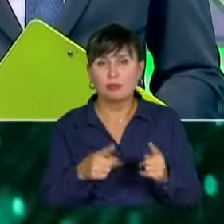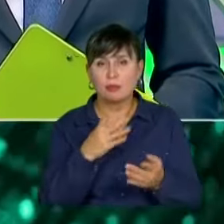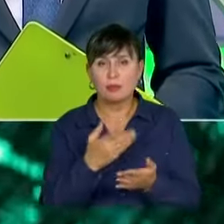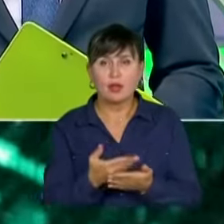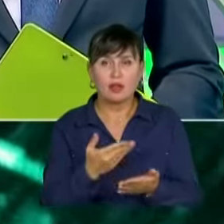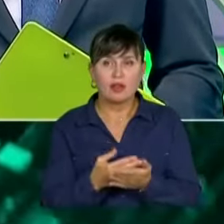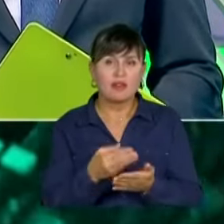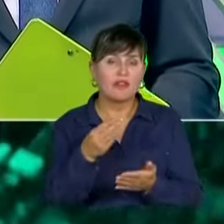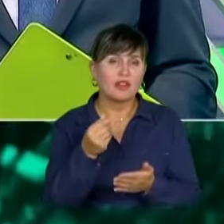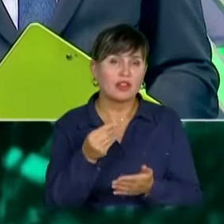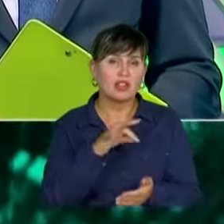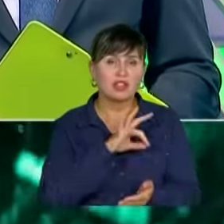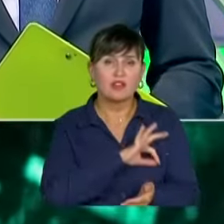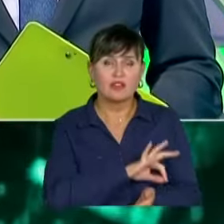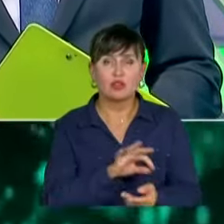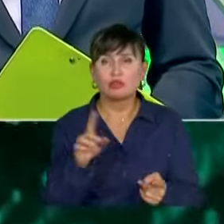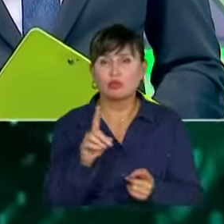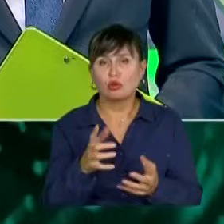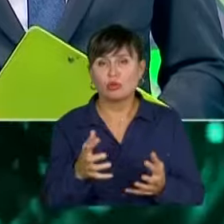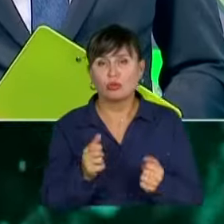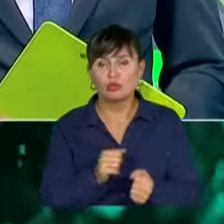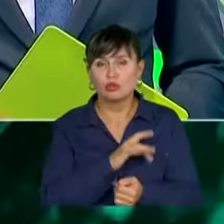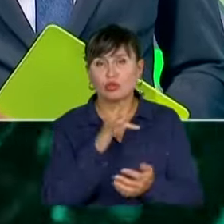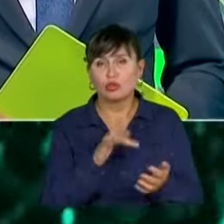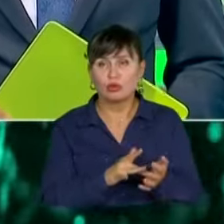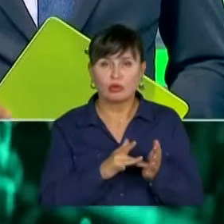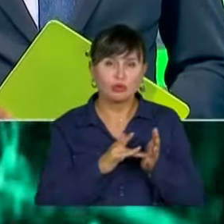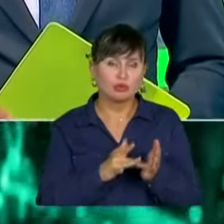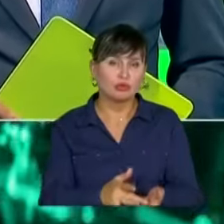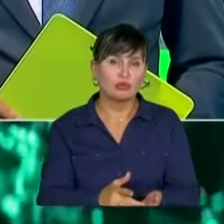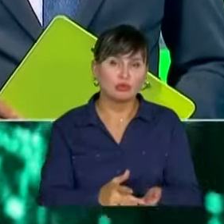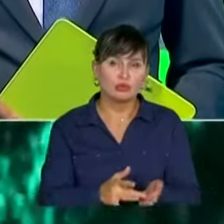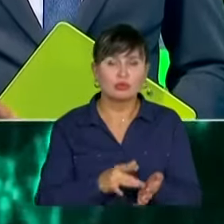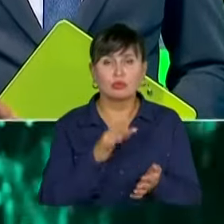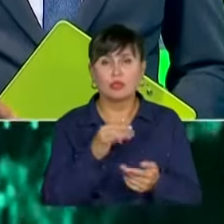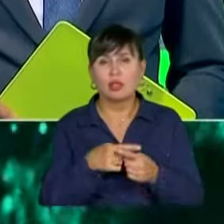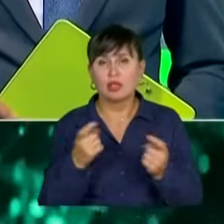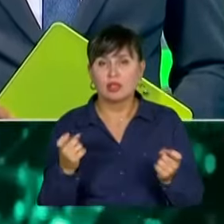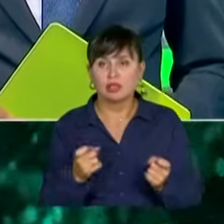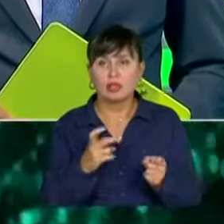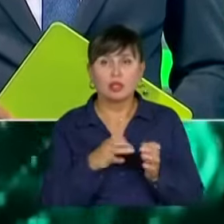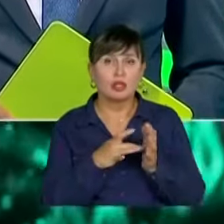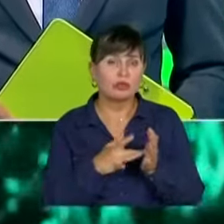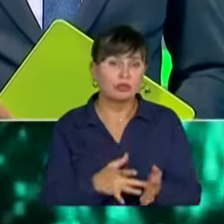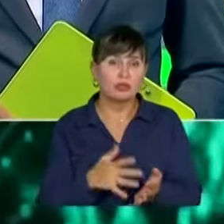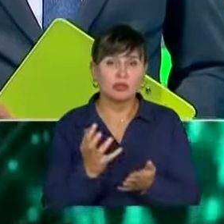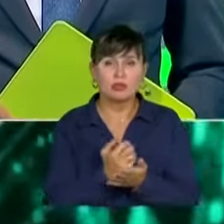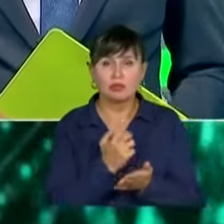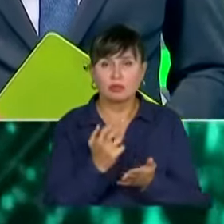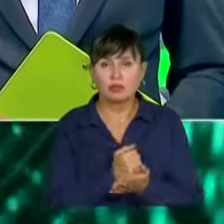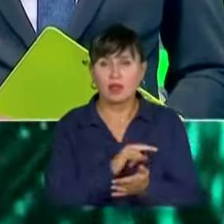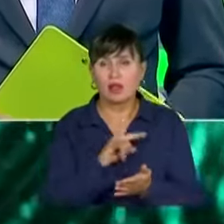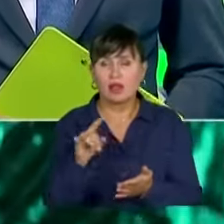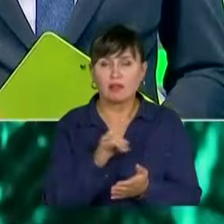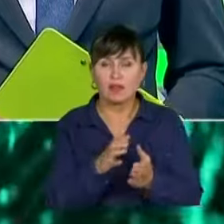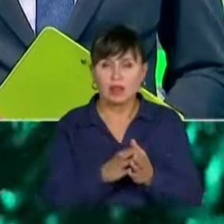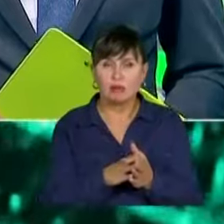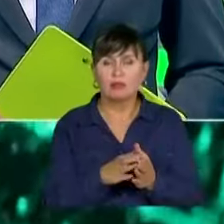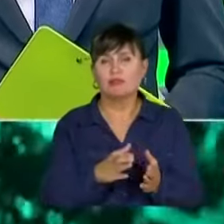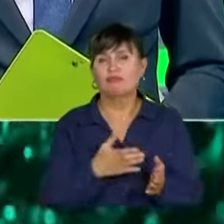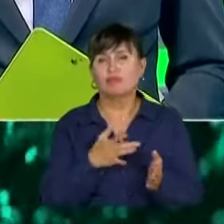ту финансовую выгоду, что получает город от туризма. Помимо гостиниц, на туристах зарабатывают авиакомпании,